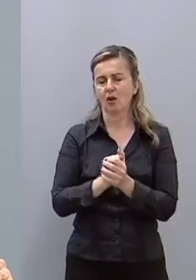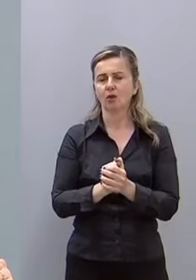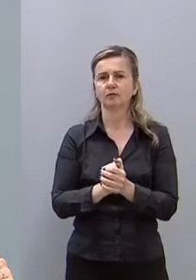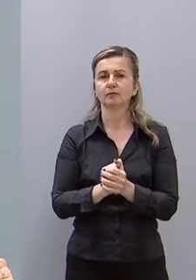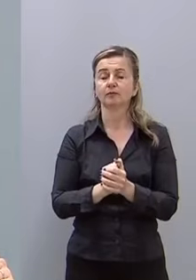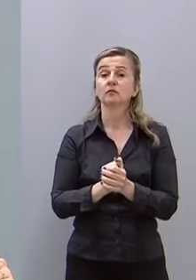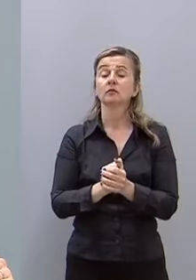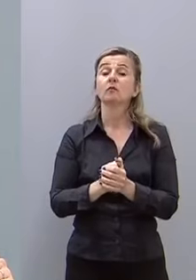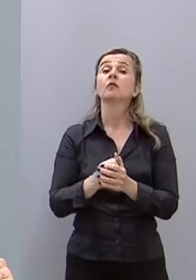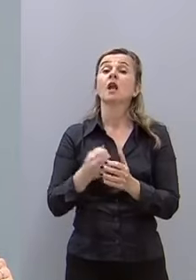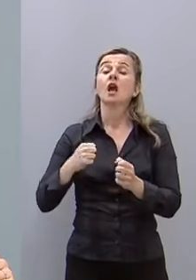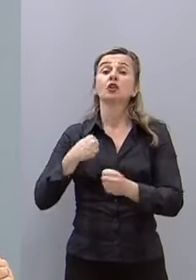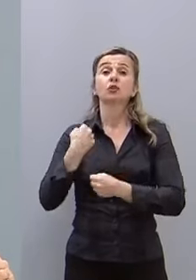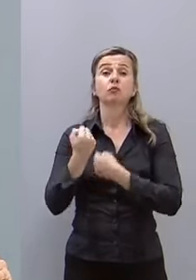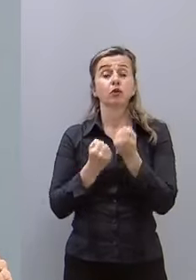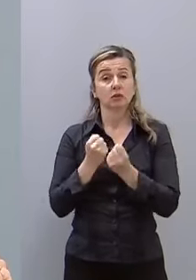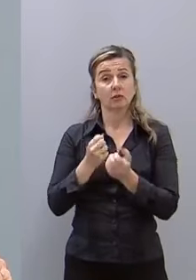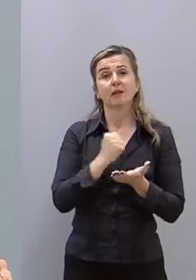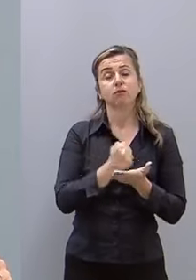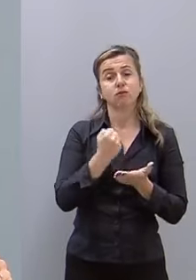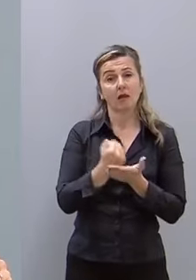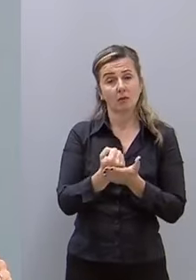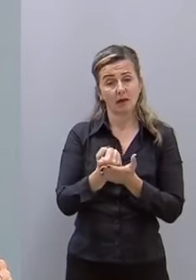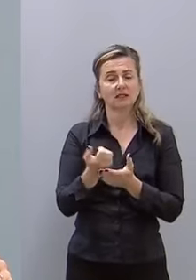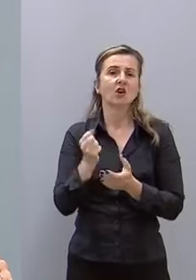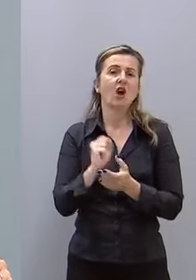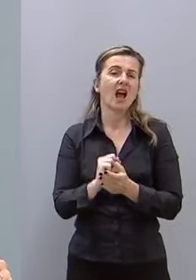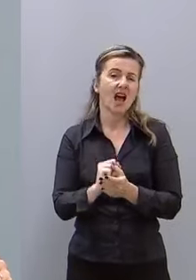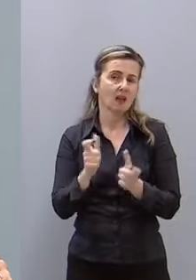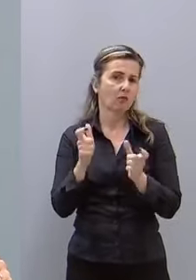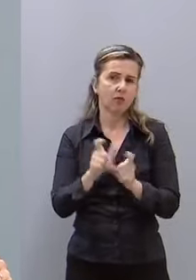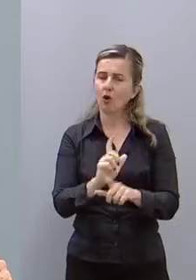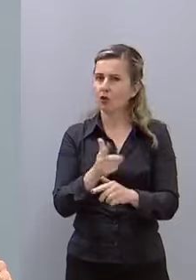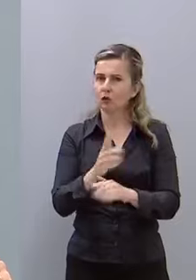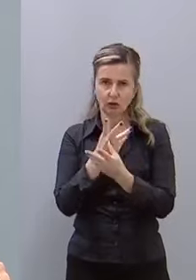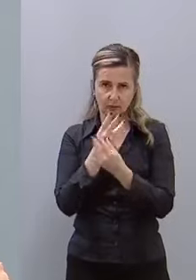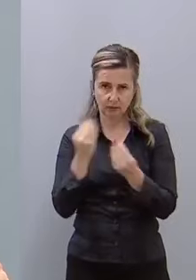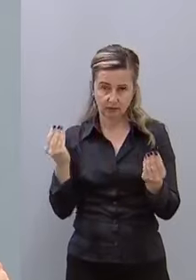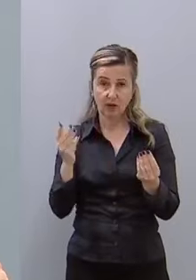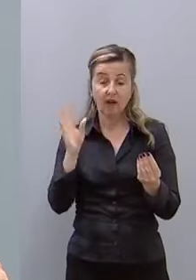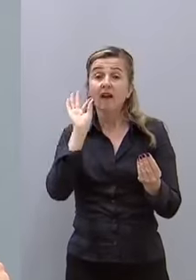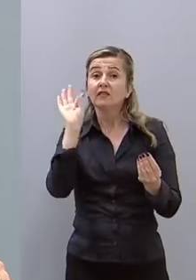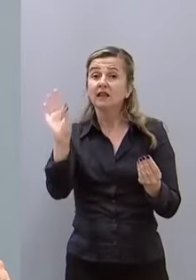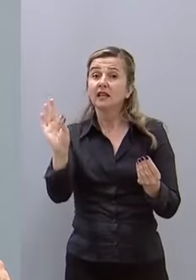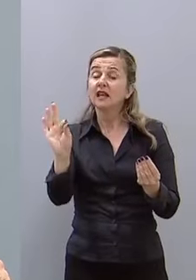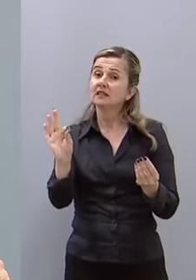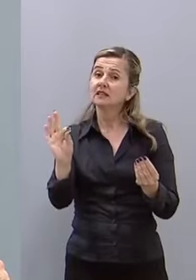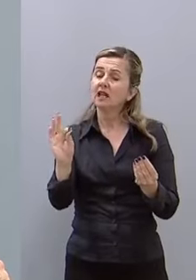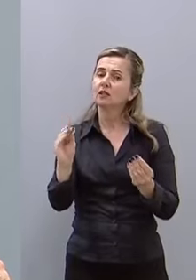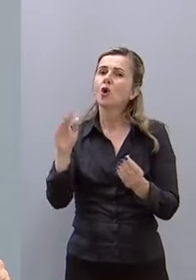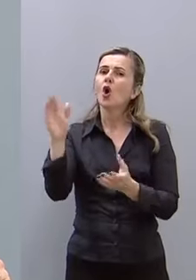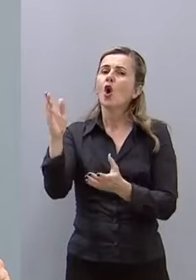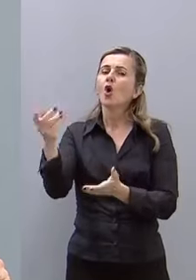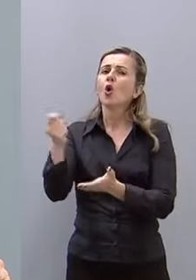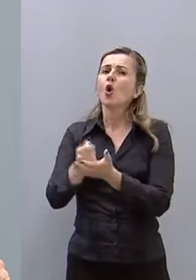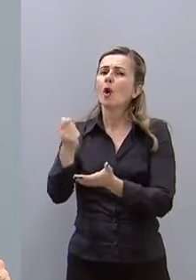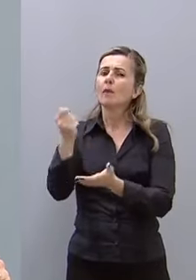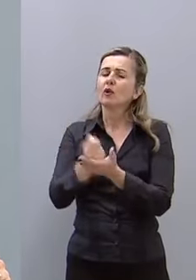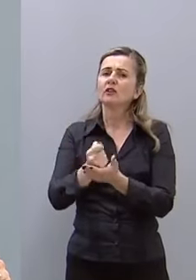rientrano tra gli spostamenti consentiti senza alcuna limitazione quelli finalizzati ad approvvigionarsi presso tutte le